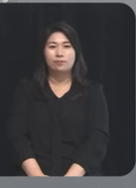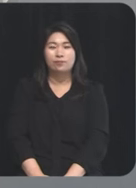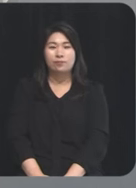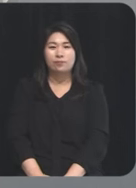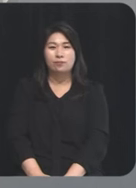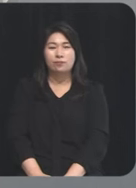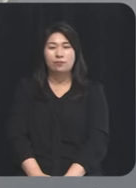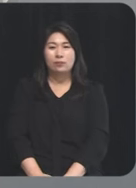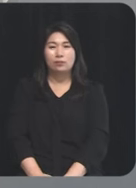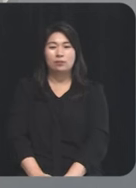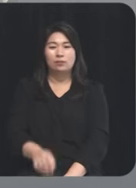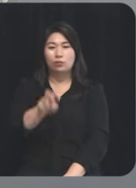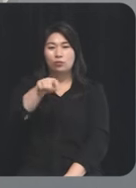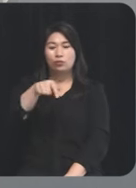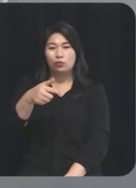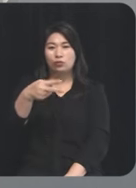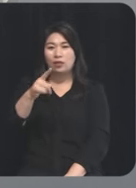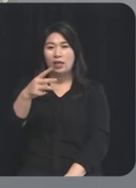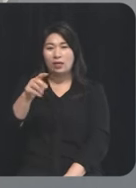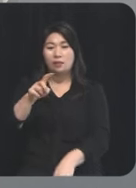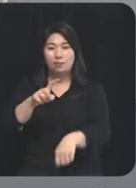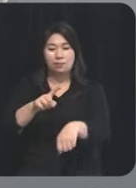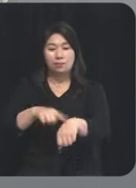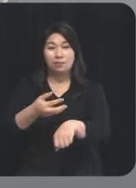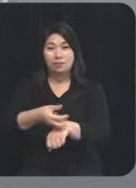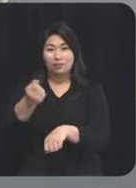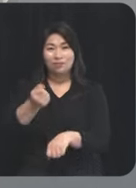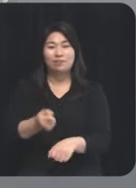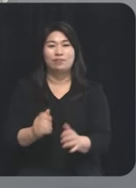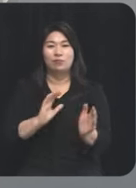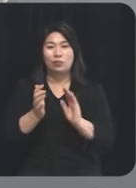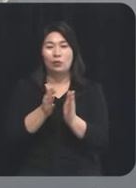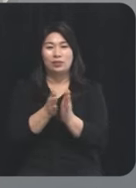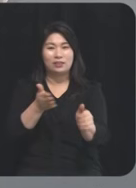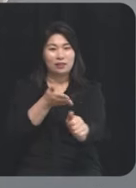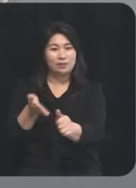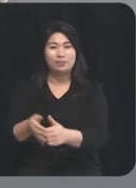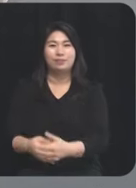문대림 후보가 갖고 또 토론을 진행해 주시면 되겠습니다. 역시